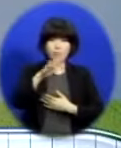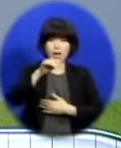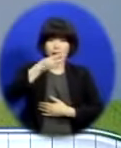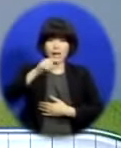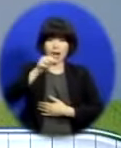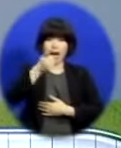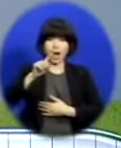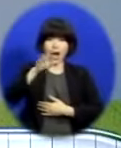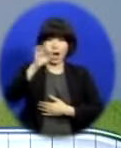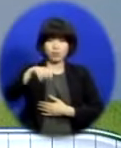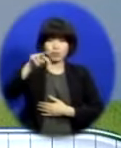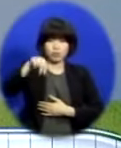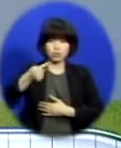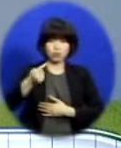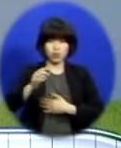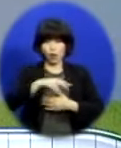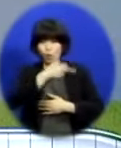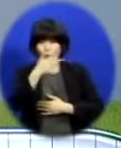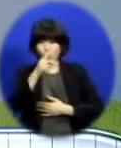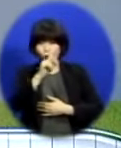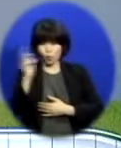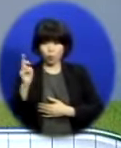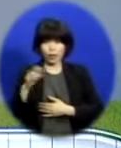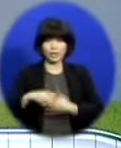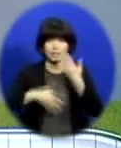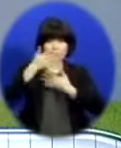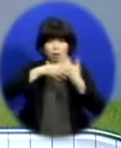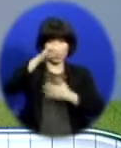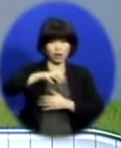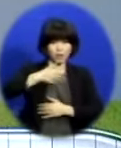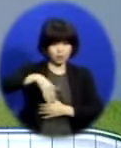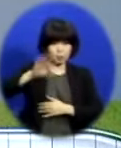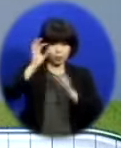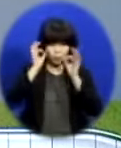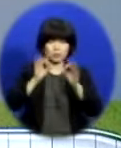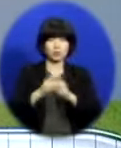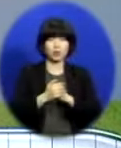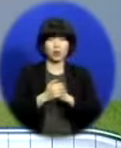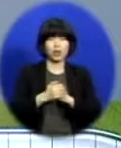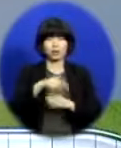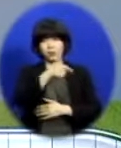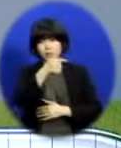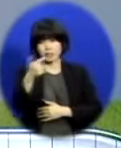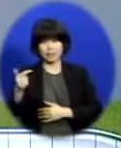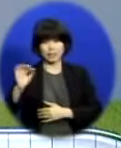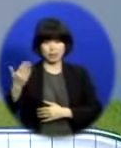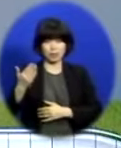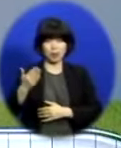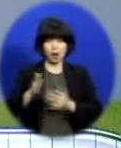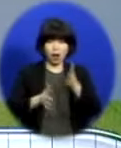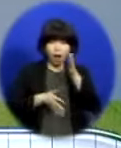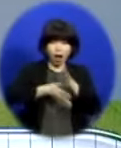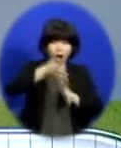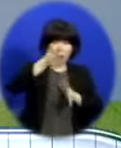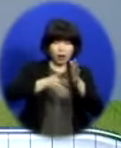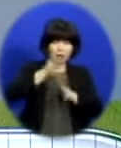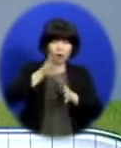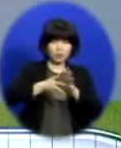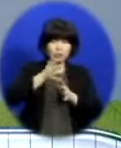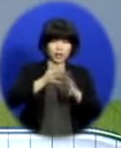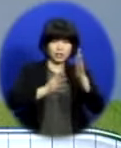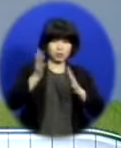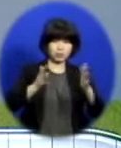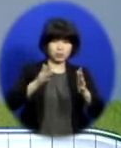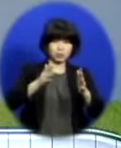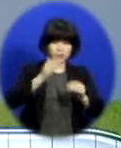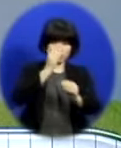오후에는 영화관에 가서 영화를 감상하고 싶다 그리고 오늘도 저녁이 되면 건물에 숲을 이루고 있는 도시 한복판으로